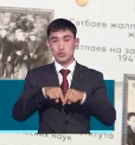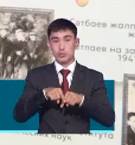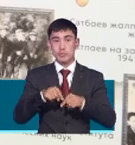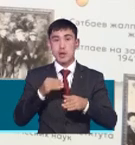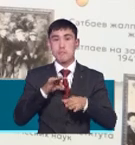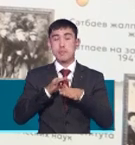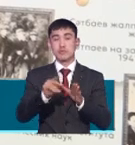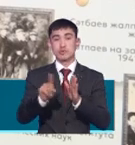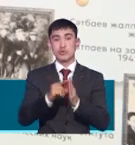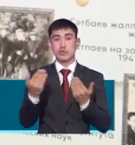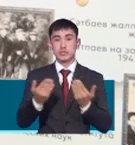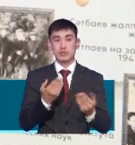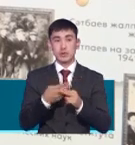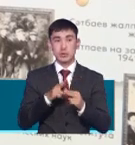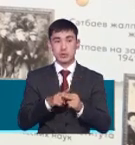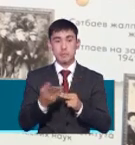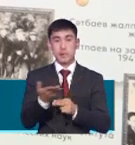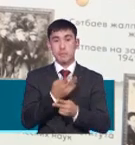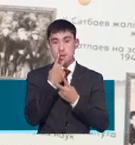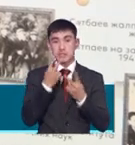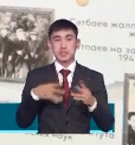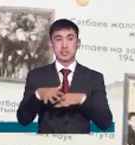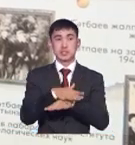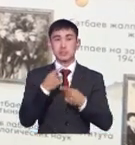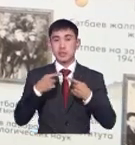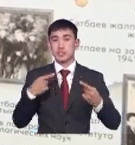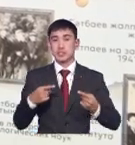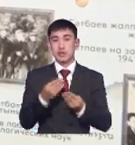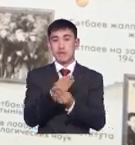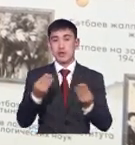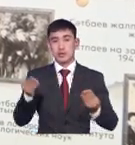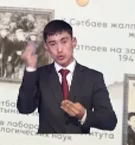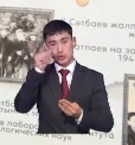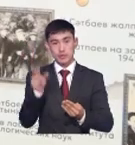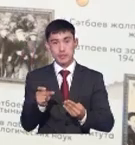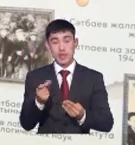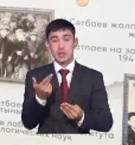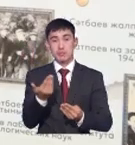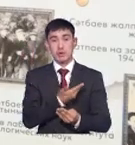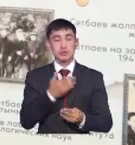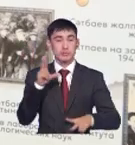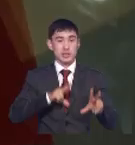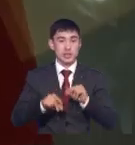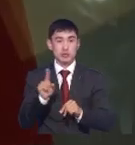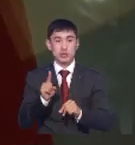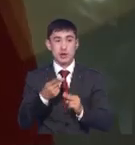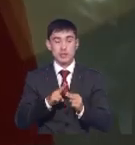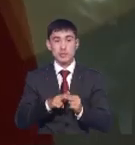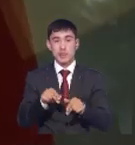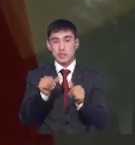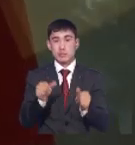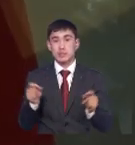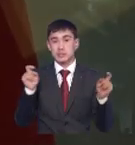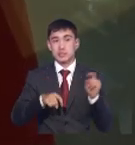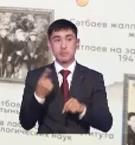передвижную выставку в рамках которой мы представили зрителям различные вещи учёного конечно же мы очень надеемся что эту экспозицию